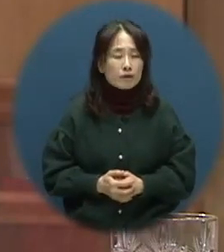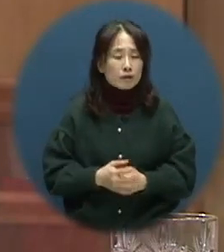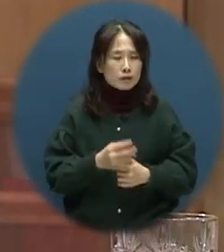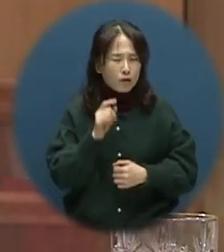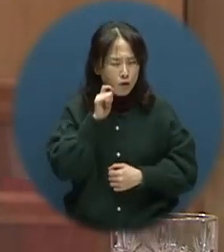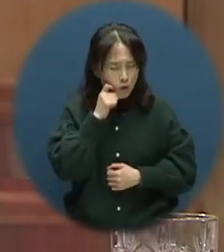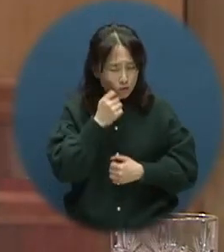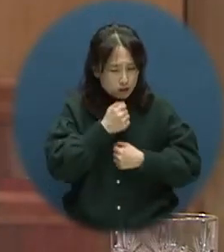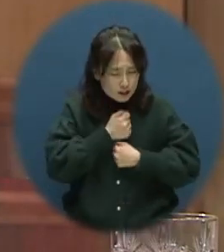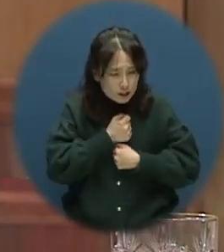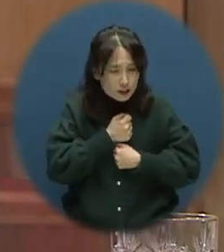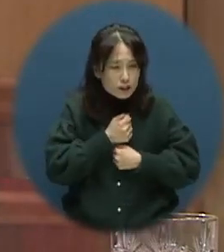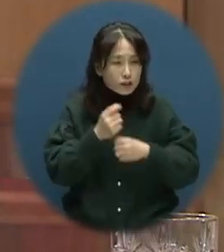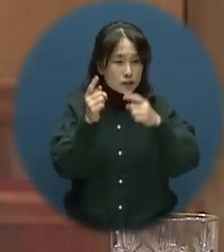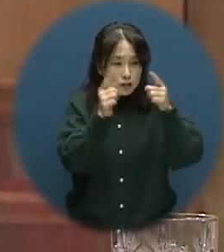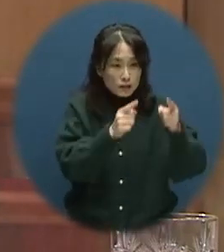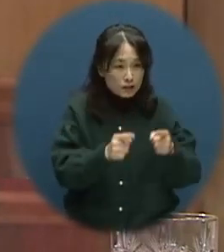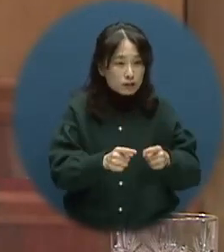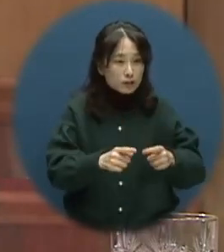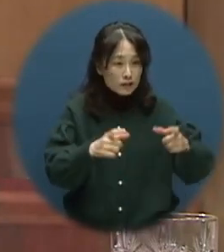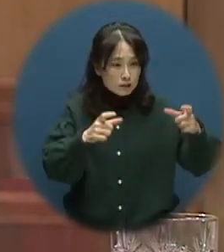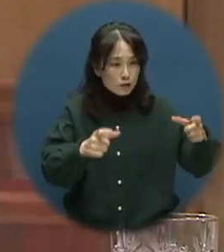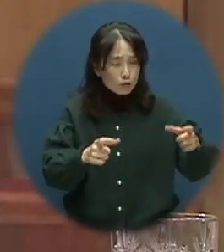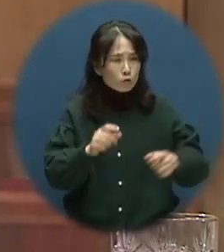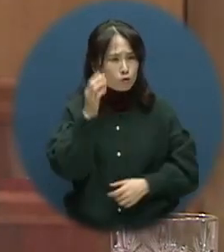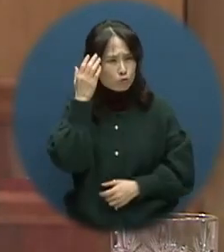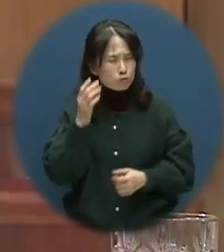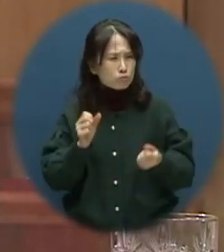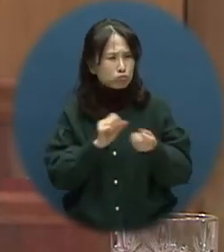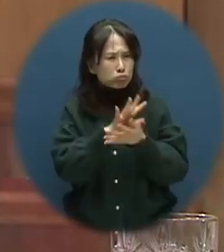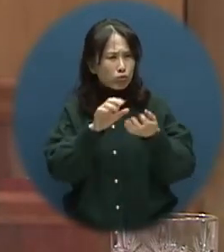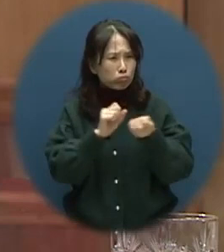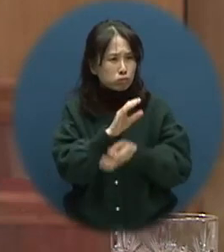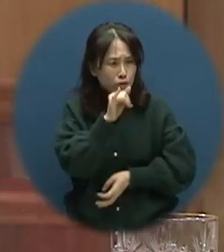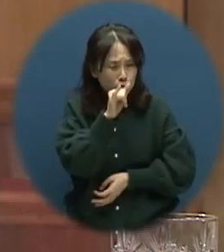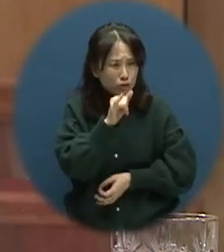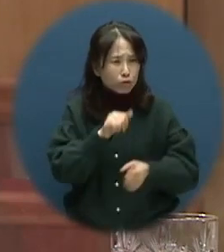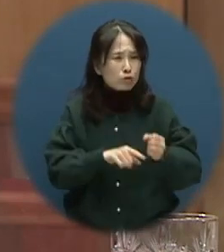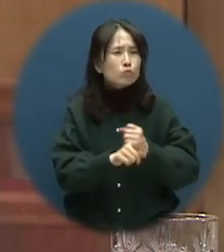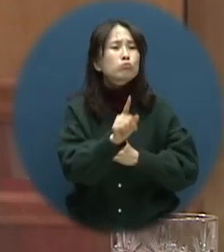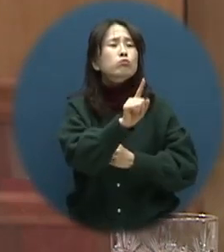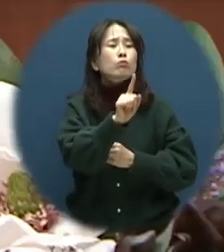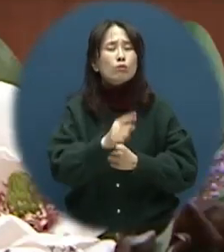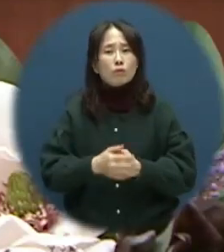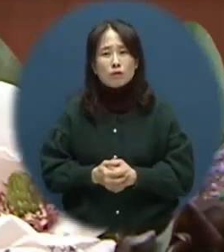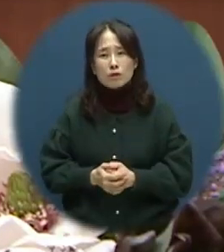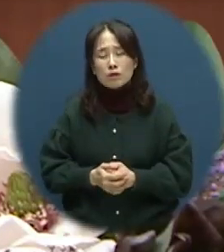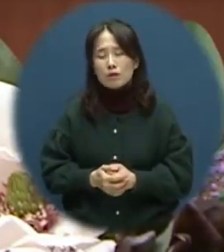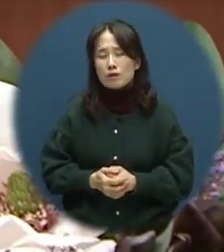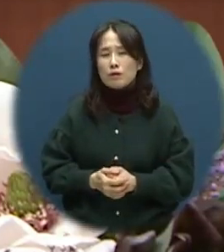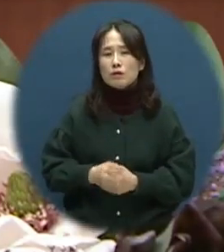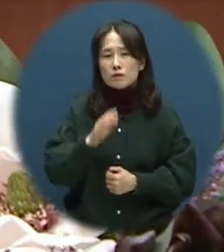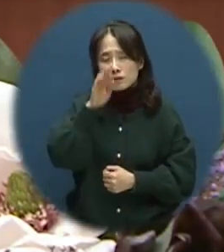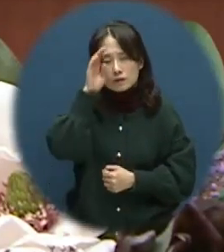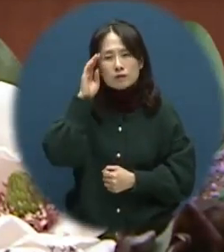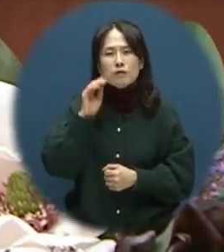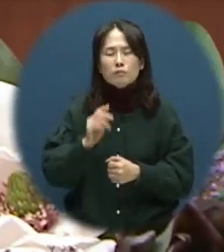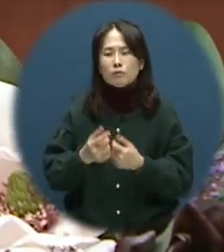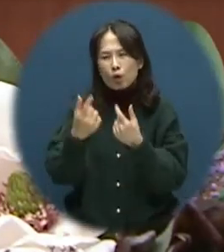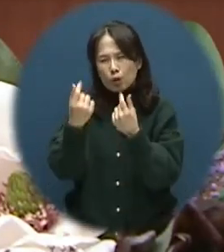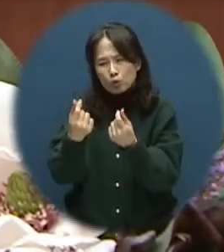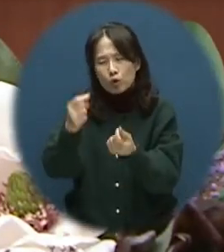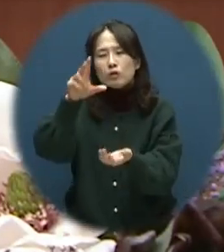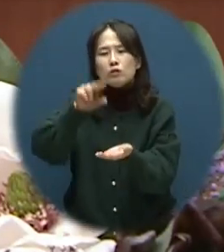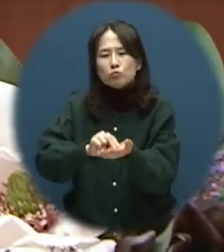명소가 된 그 지역이 네. 요즘 또 좀 시끄럽더라고요. 뭐 때문입니까? 20년 만에 참 아이러니인데요. 20년 만에 똑같은